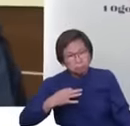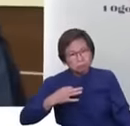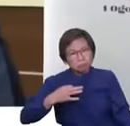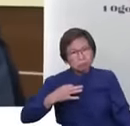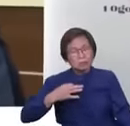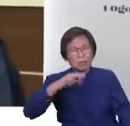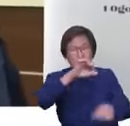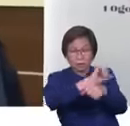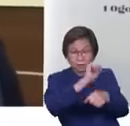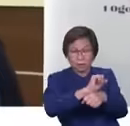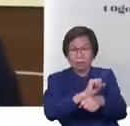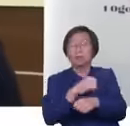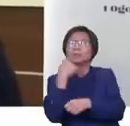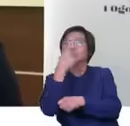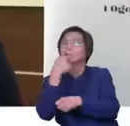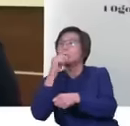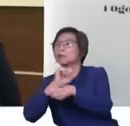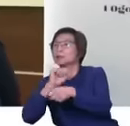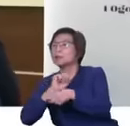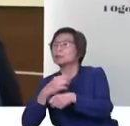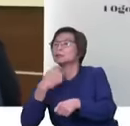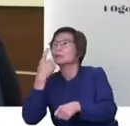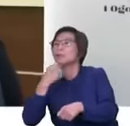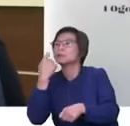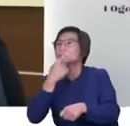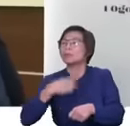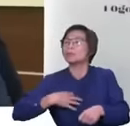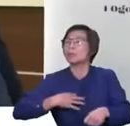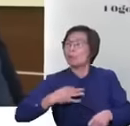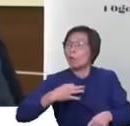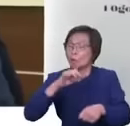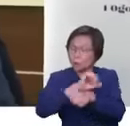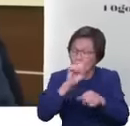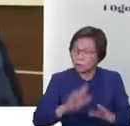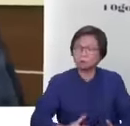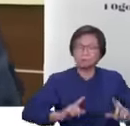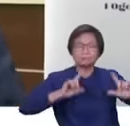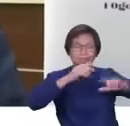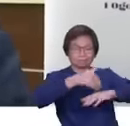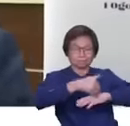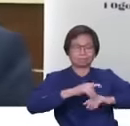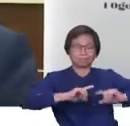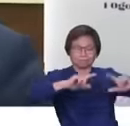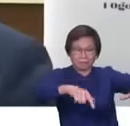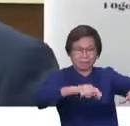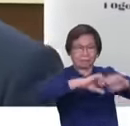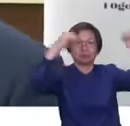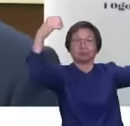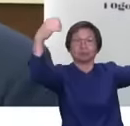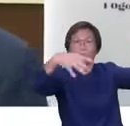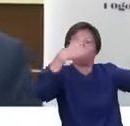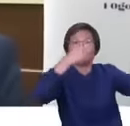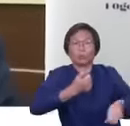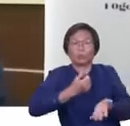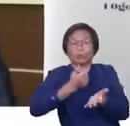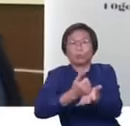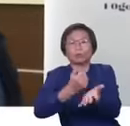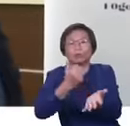dipenuhi itu Siapakah mereka ini semua yang yang ia akan diletakkan bagi membantu